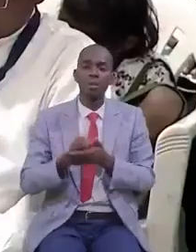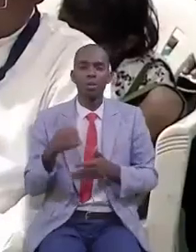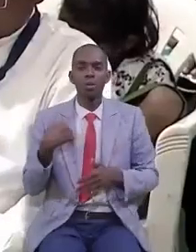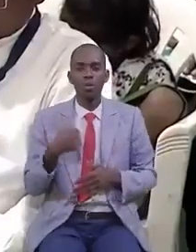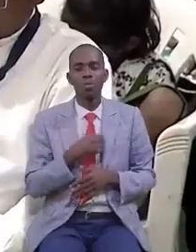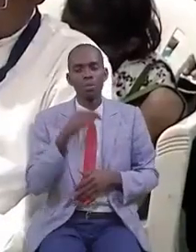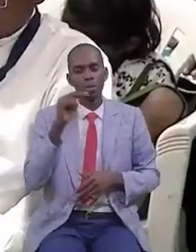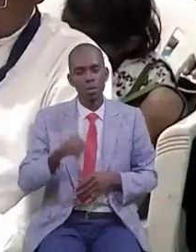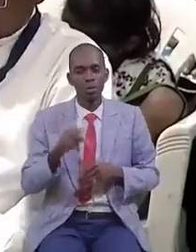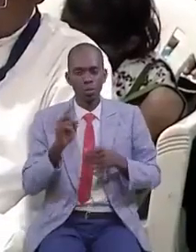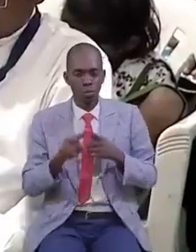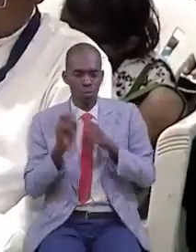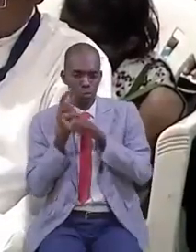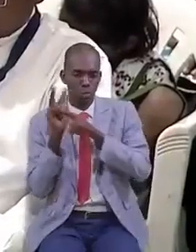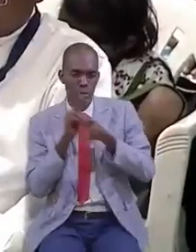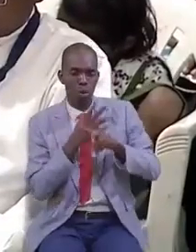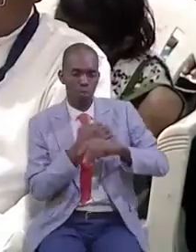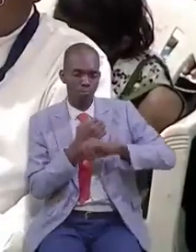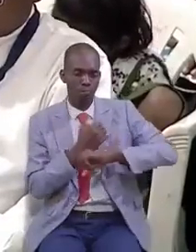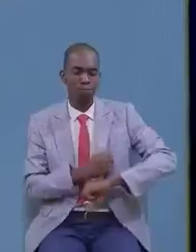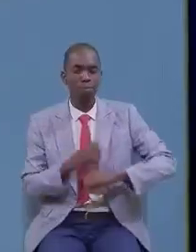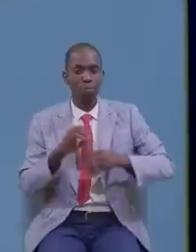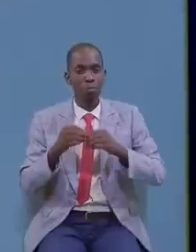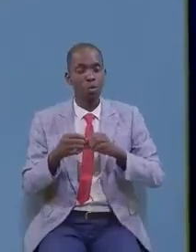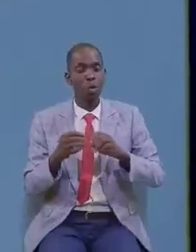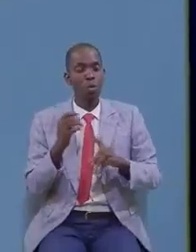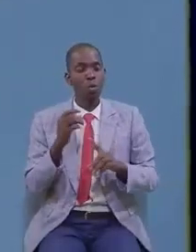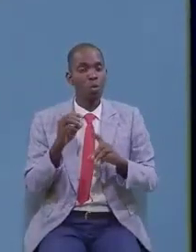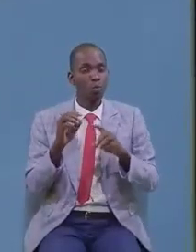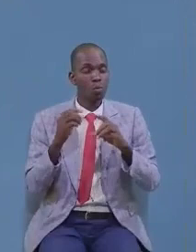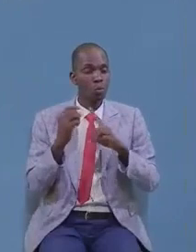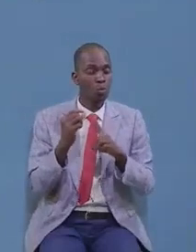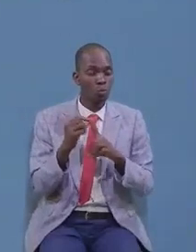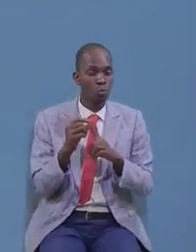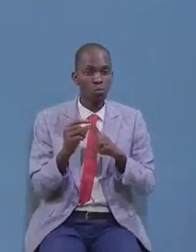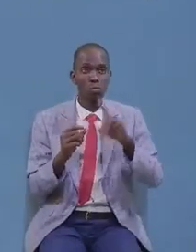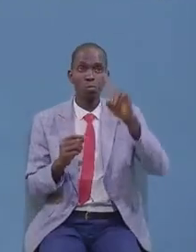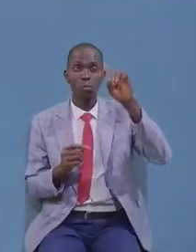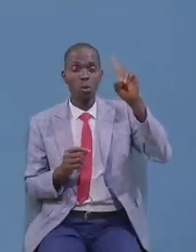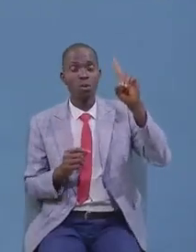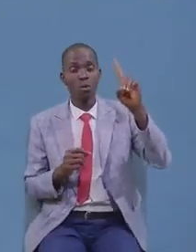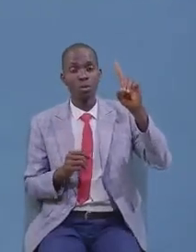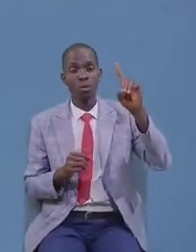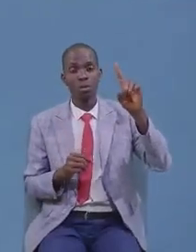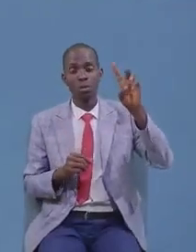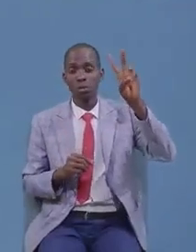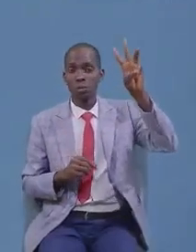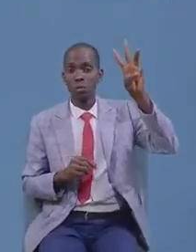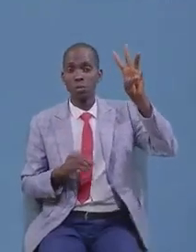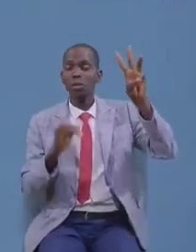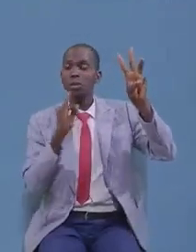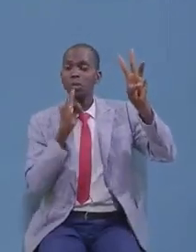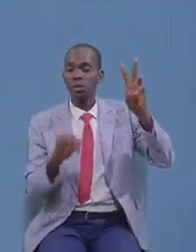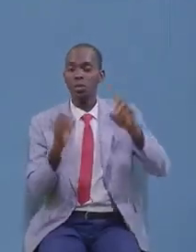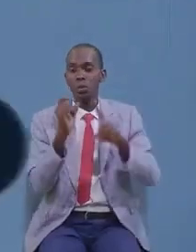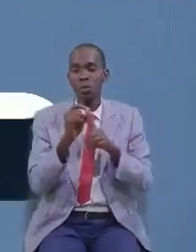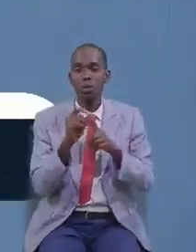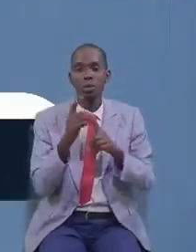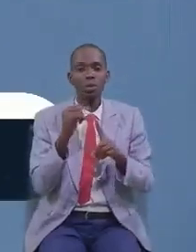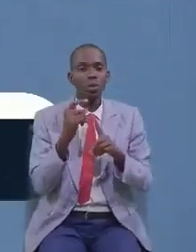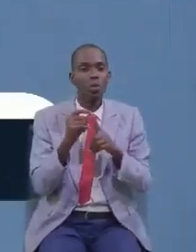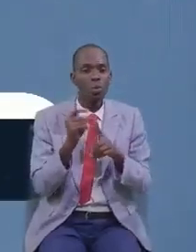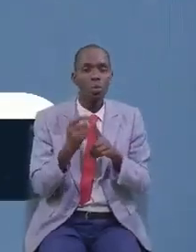యొక్క అత్యావశ్యక ఆధిక్యతలు. Number one is the word. మొదటిది వాక్కులు. The word greater than the word of all